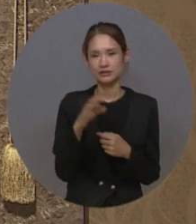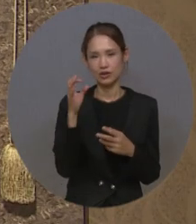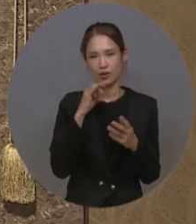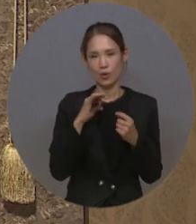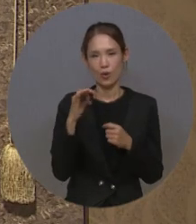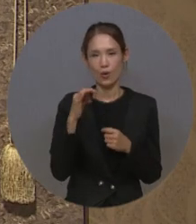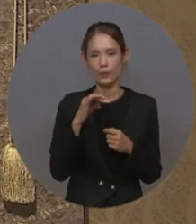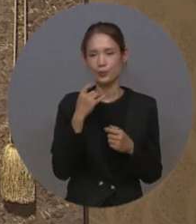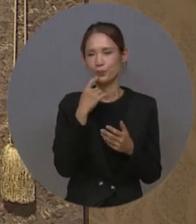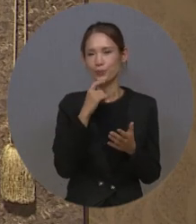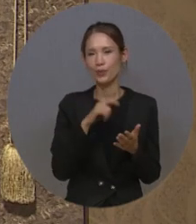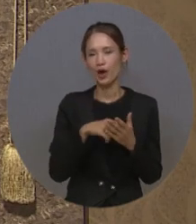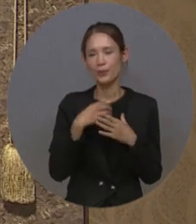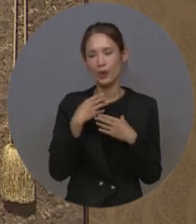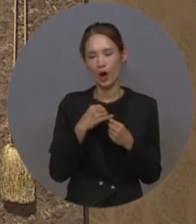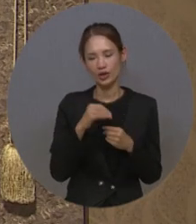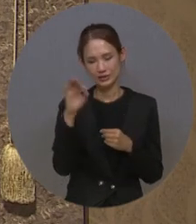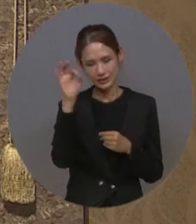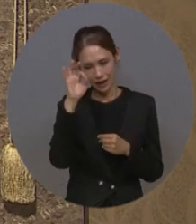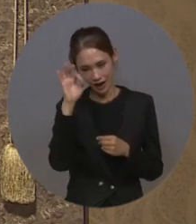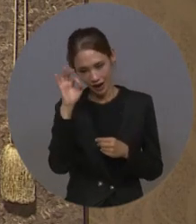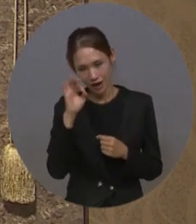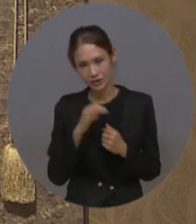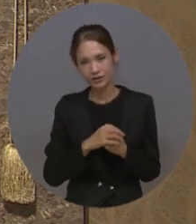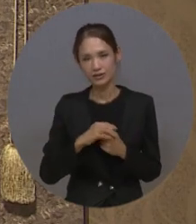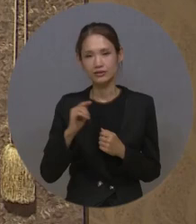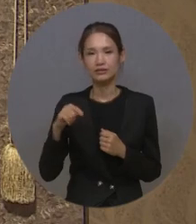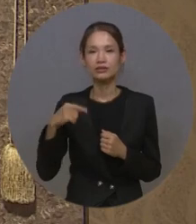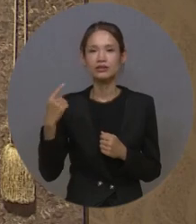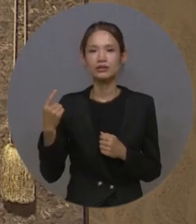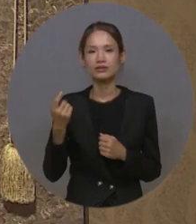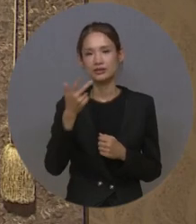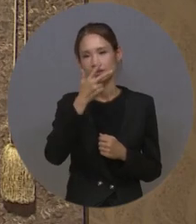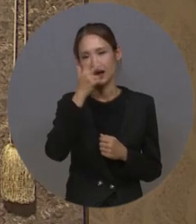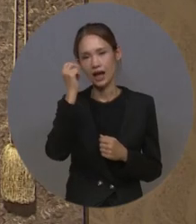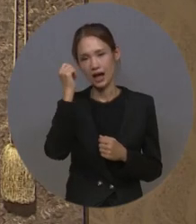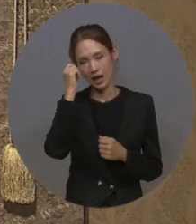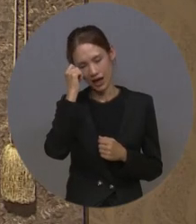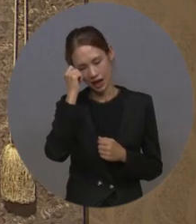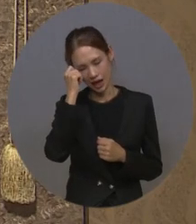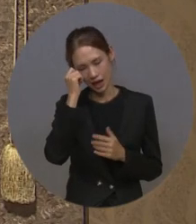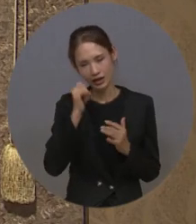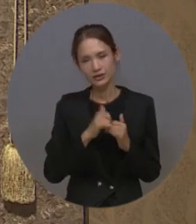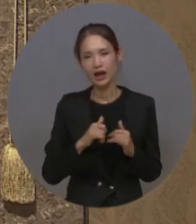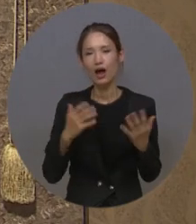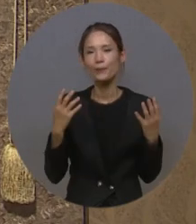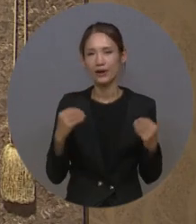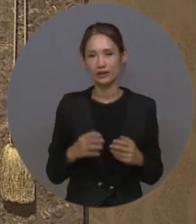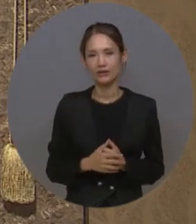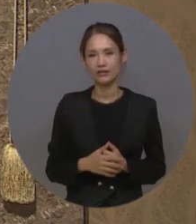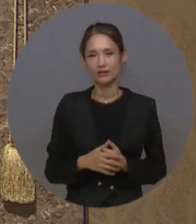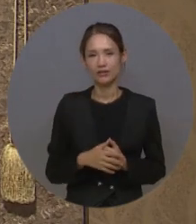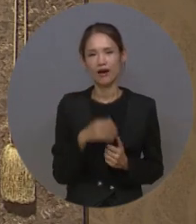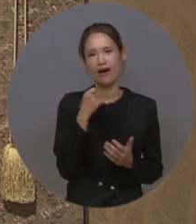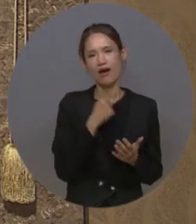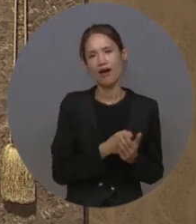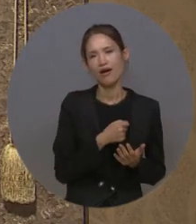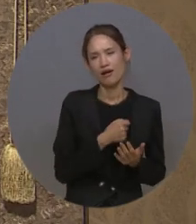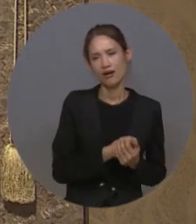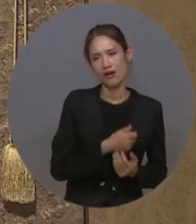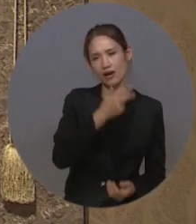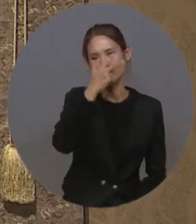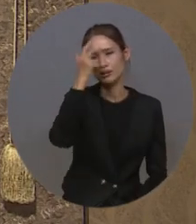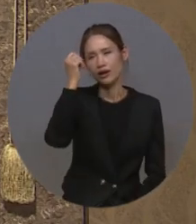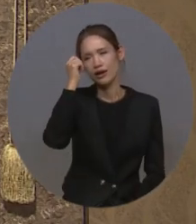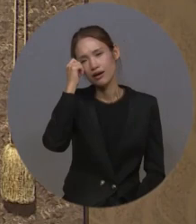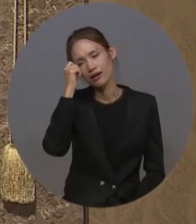돼요. 그러면 그 정도만으로 잠을 잘 자는 사람들이 되게 많아요. 네. 그래서 안타까운 게 불면증 때문에